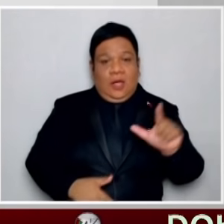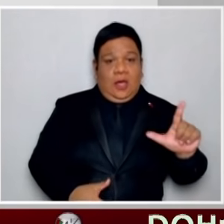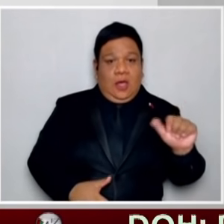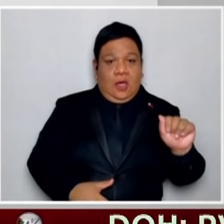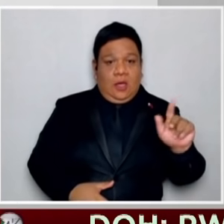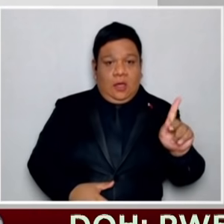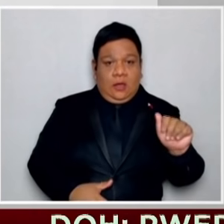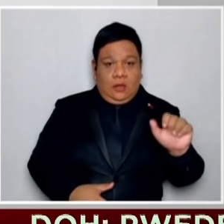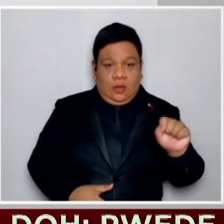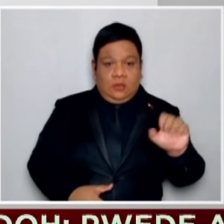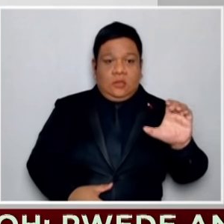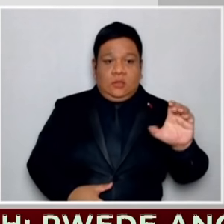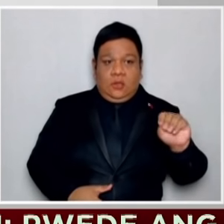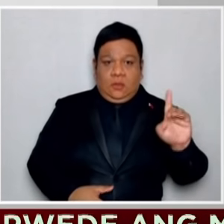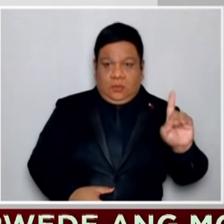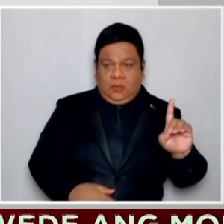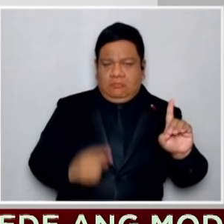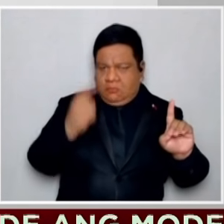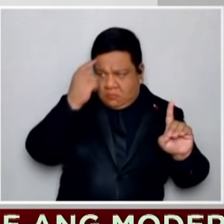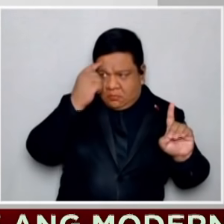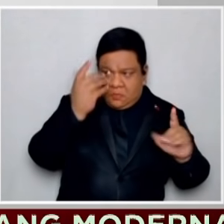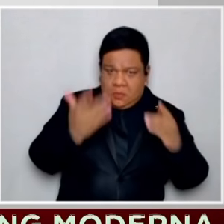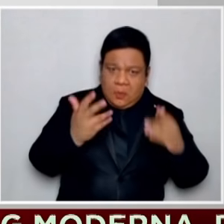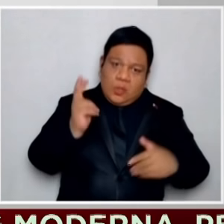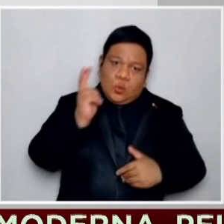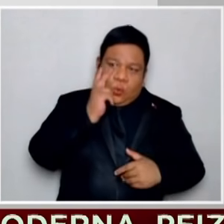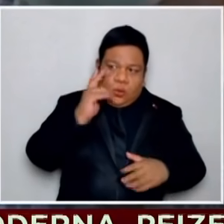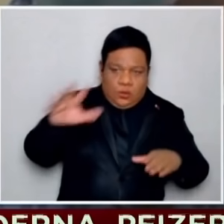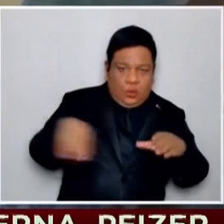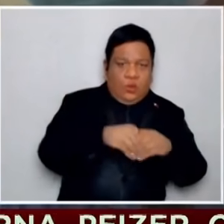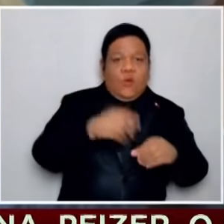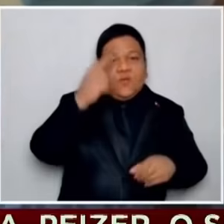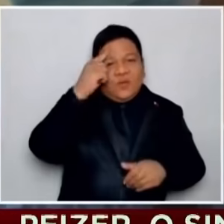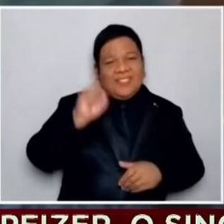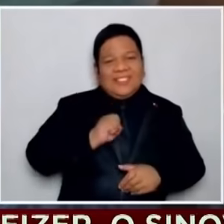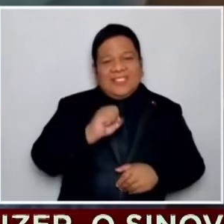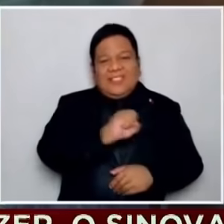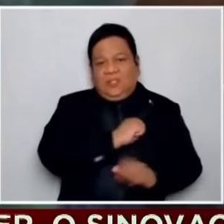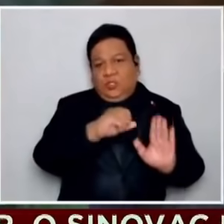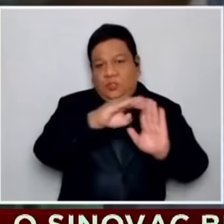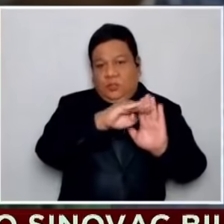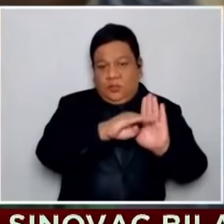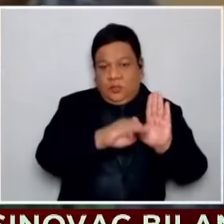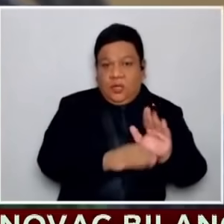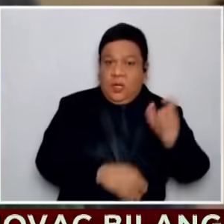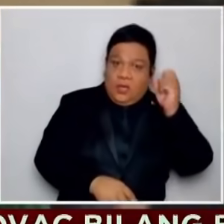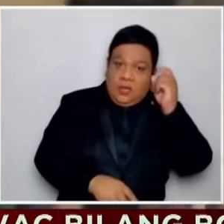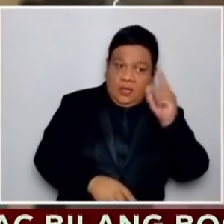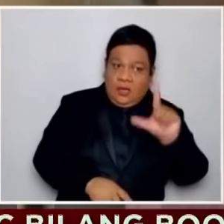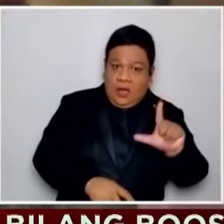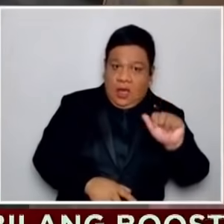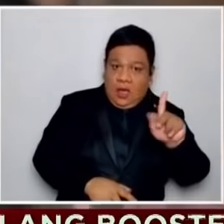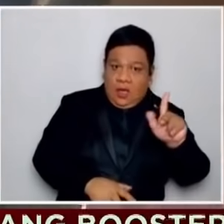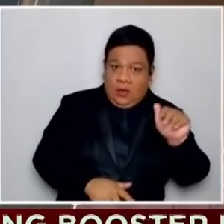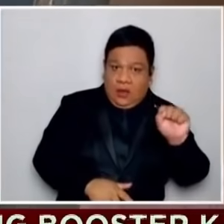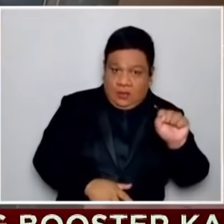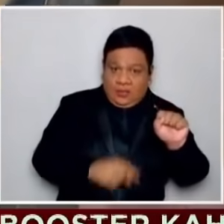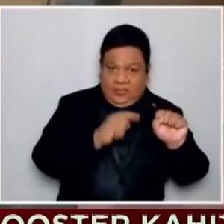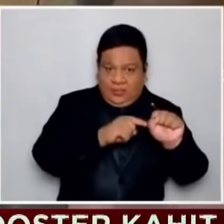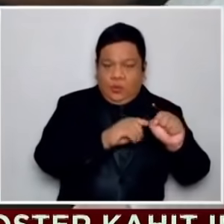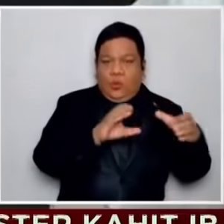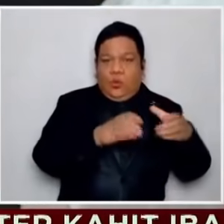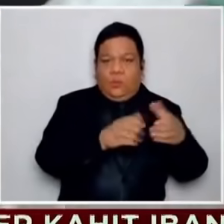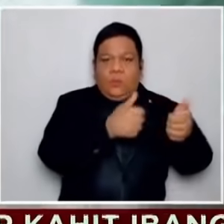kinukonsidera nilang isama si Pangulong Duterte sa kanilang senatorial slate. Sa ilalim din ng Lakas CMD, naghain si Mayor Sara